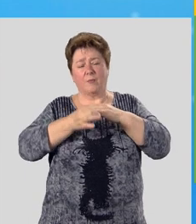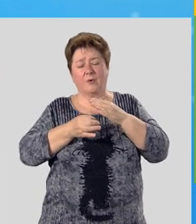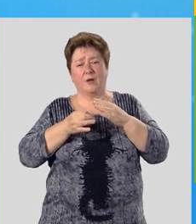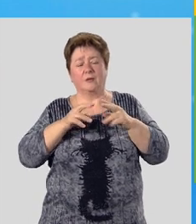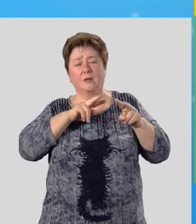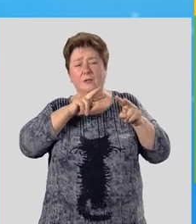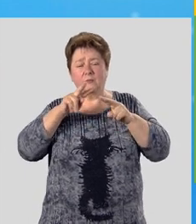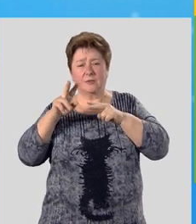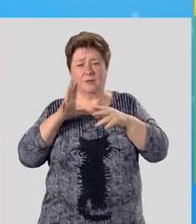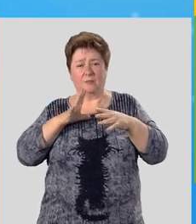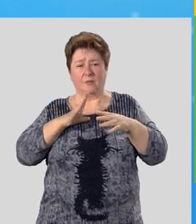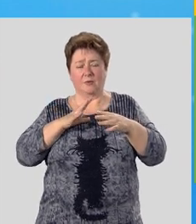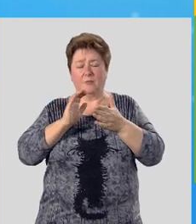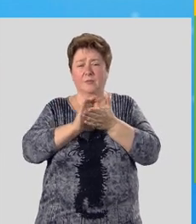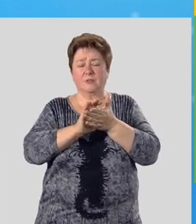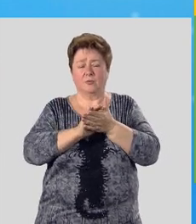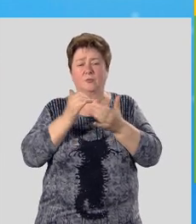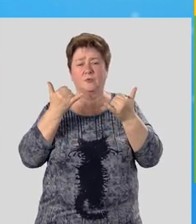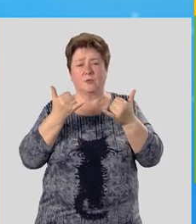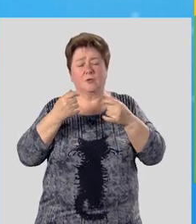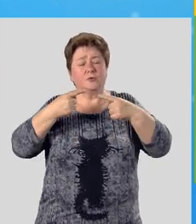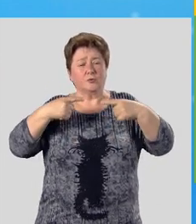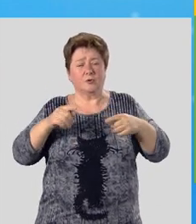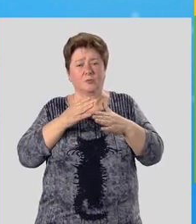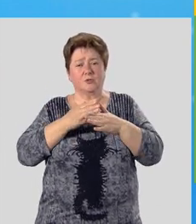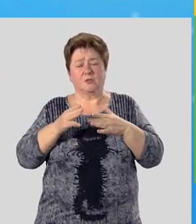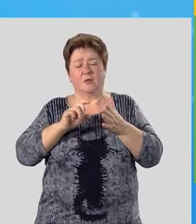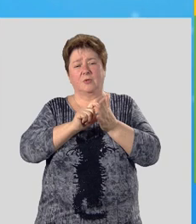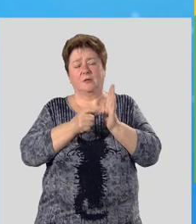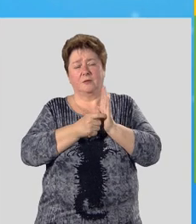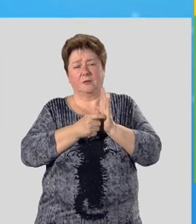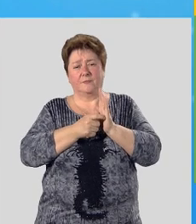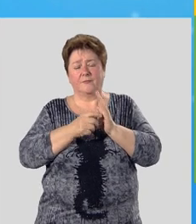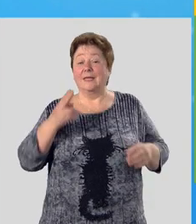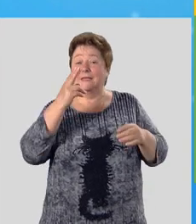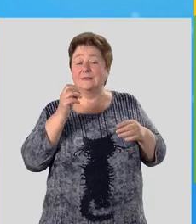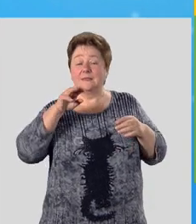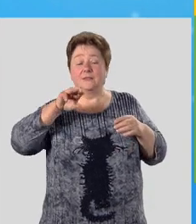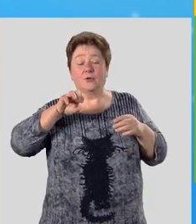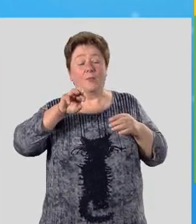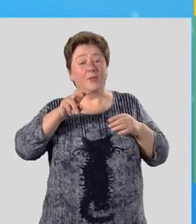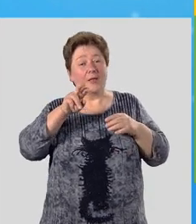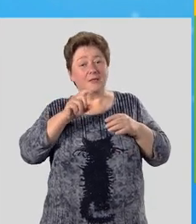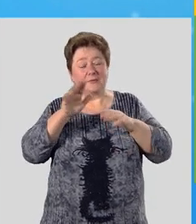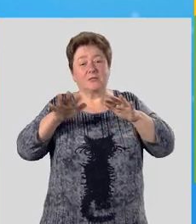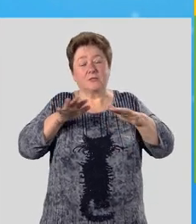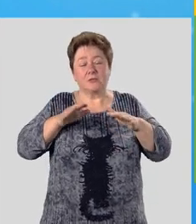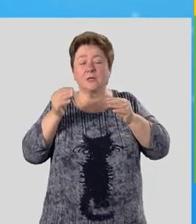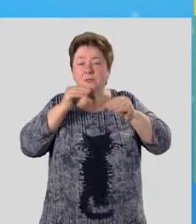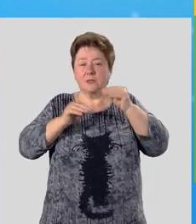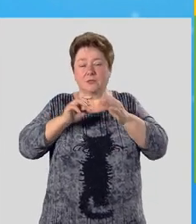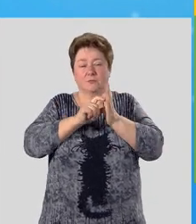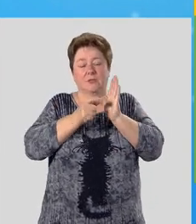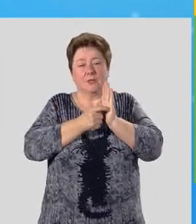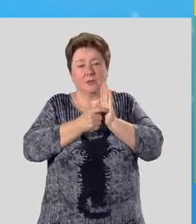мы рассмотрели. Познакомимся теперь с другими частями клетки. Цитоплазма – жидкое